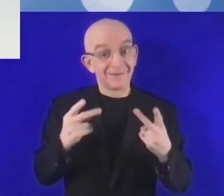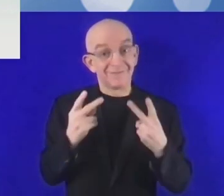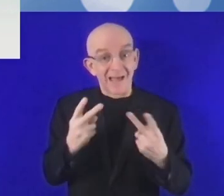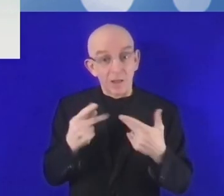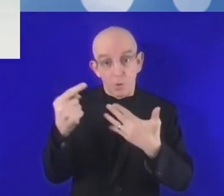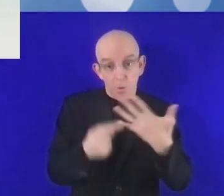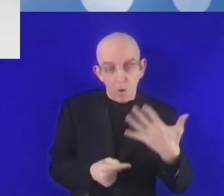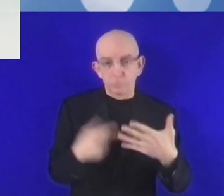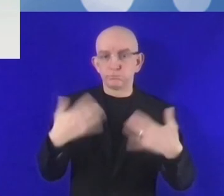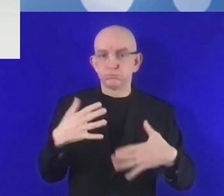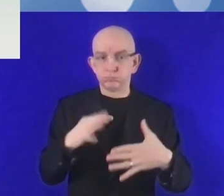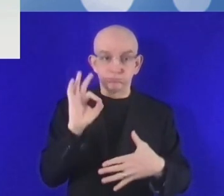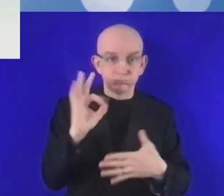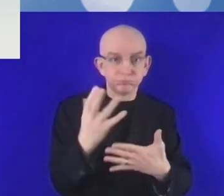от